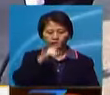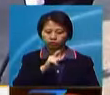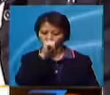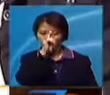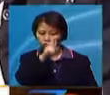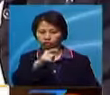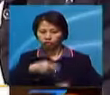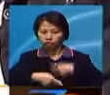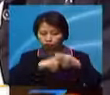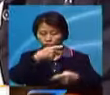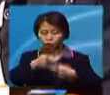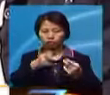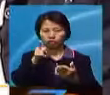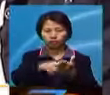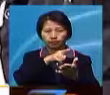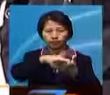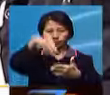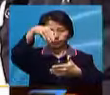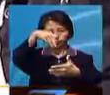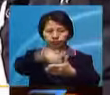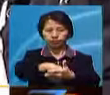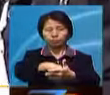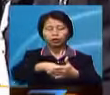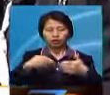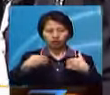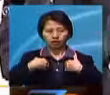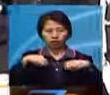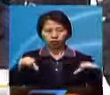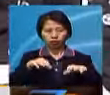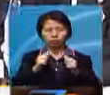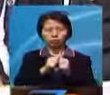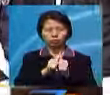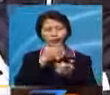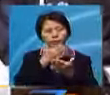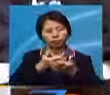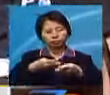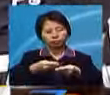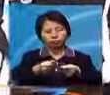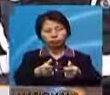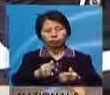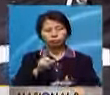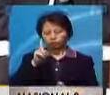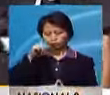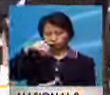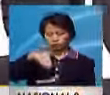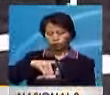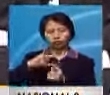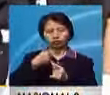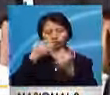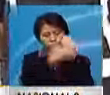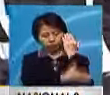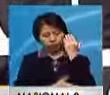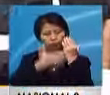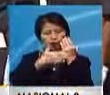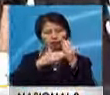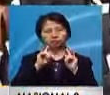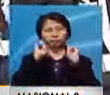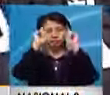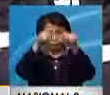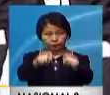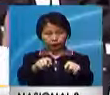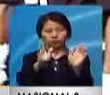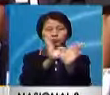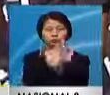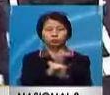memastikan proses pilihan raya di negeri itu berjalan lancar. Lebih 1,000 anggota dari Semenanjung juga akan digerakkan